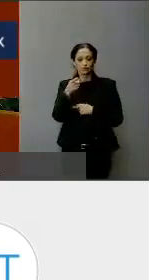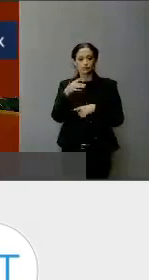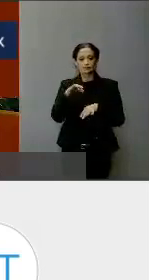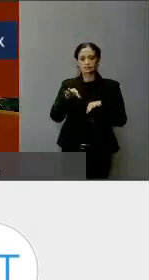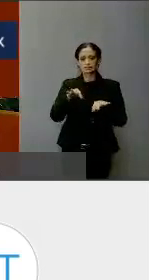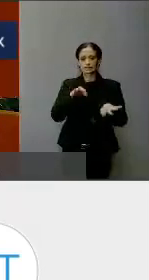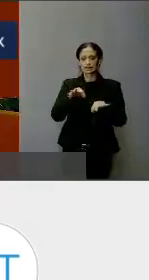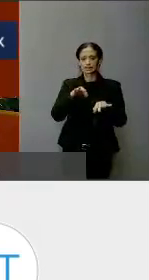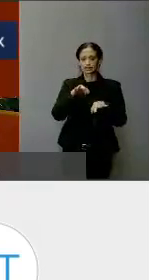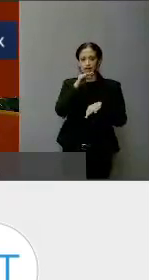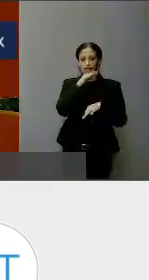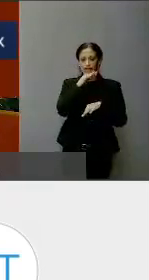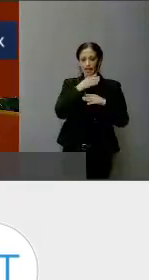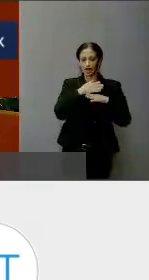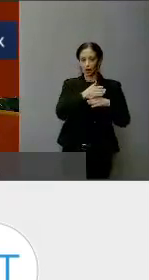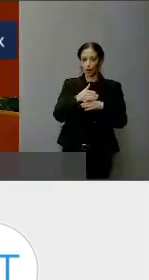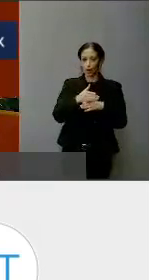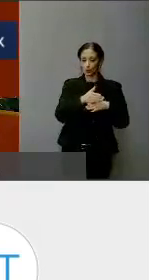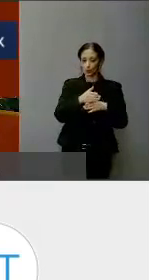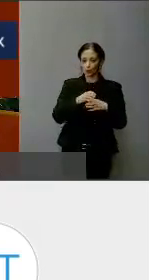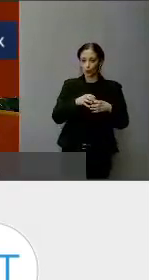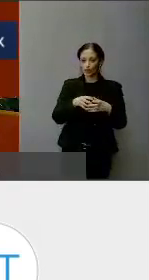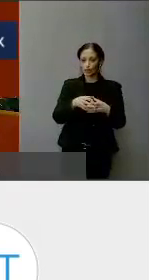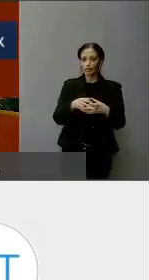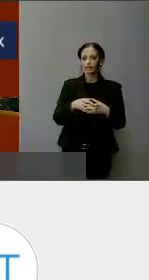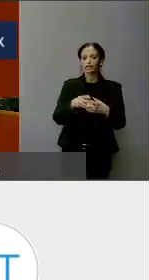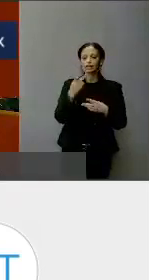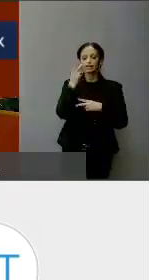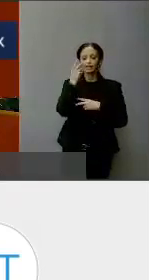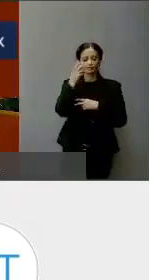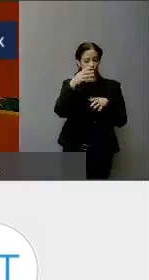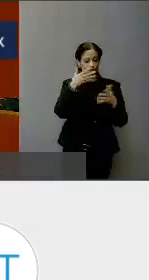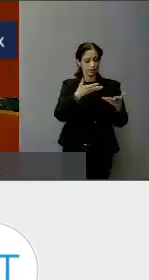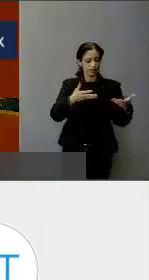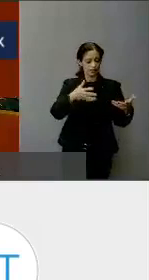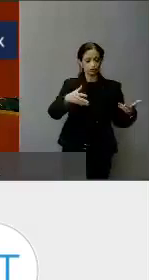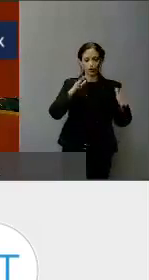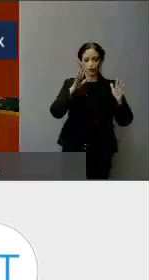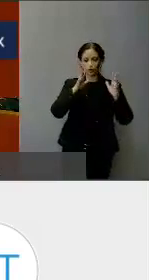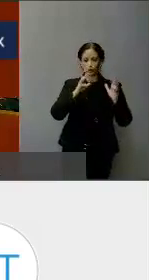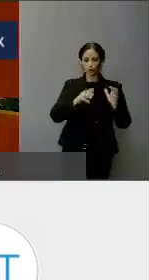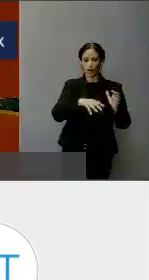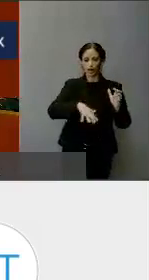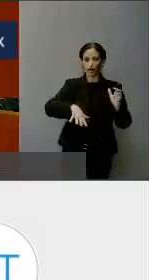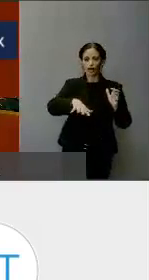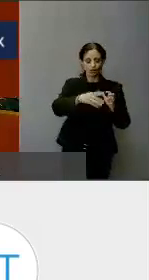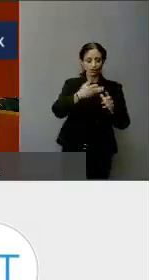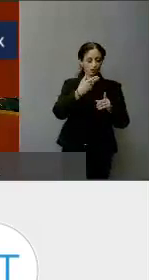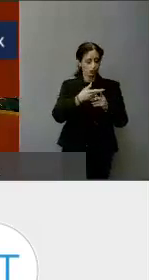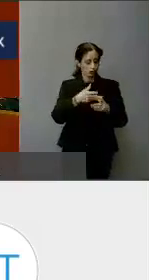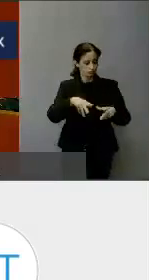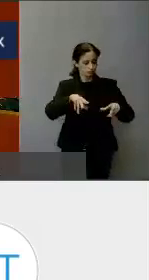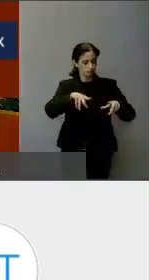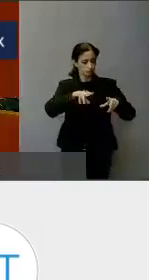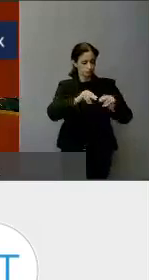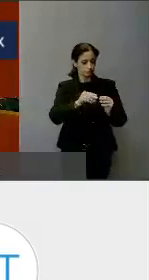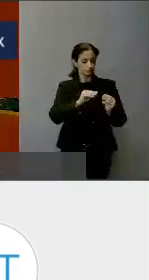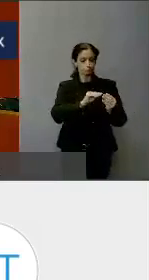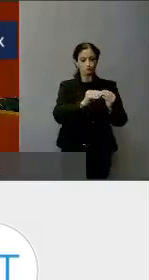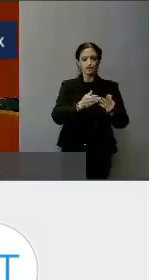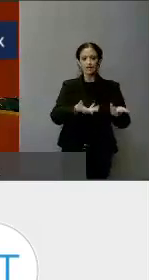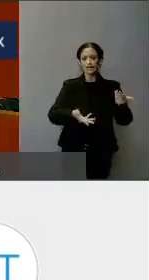green community individua il valore dei territori rurali che intendono sfruttare in modo equilibrato le risorse principali di cui dispongono